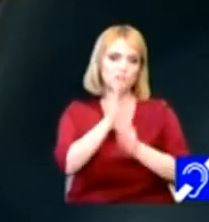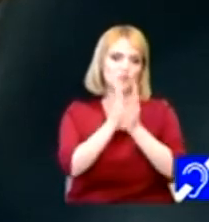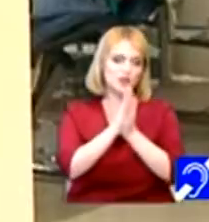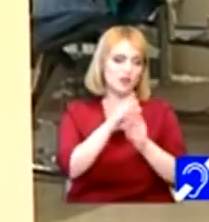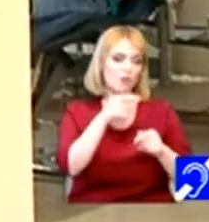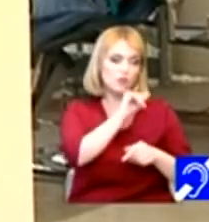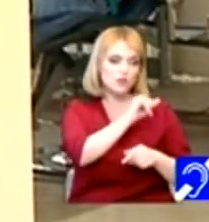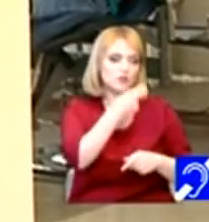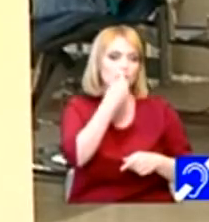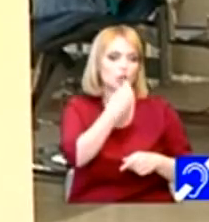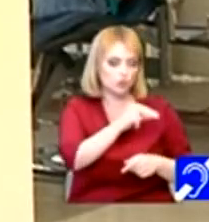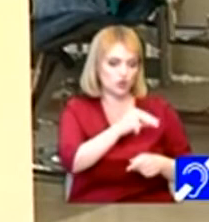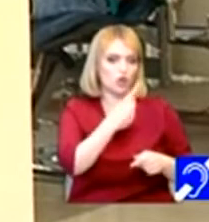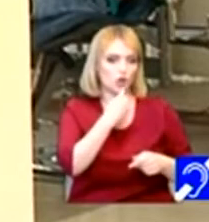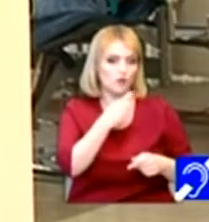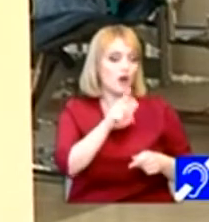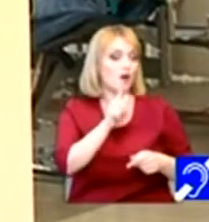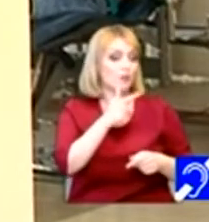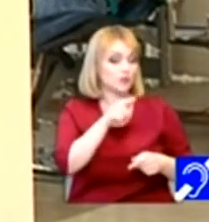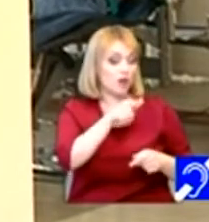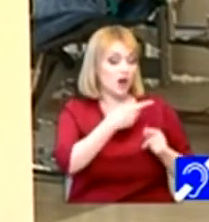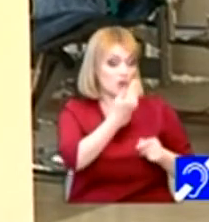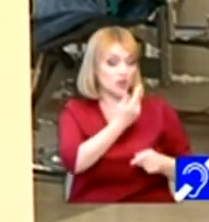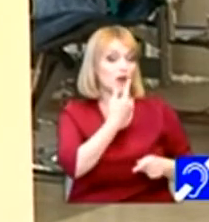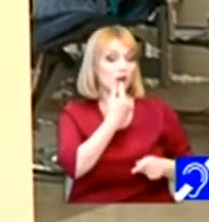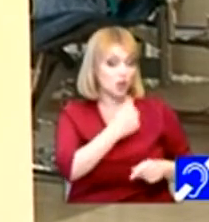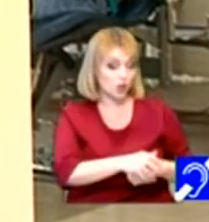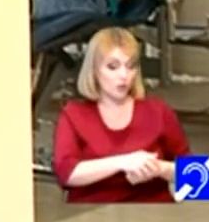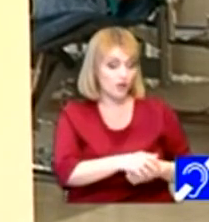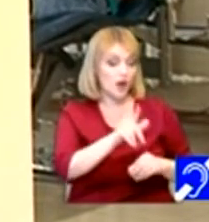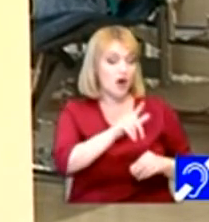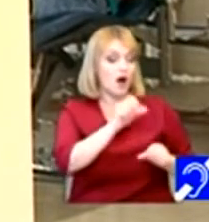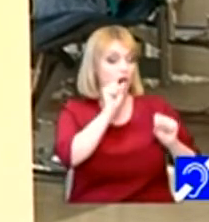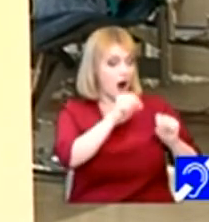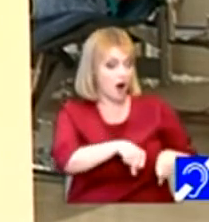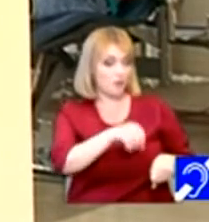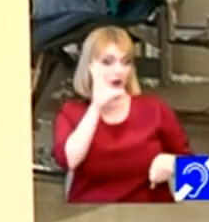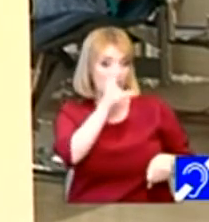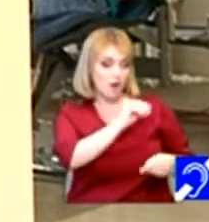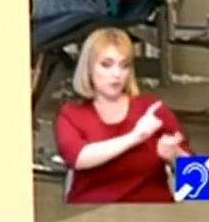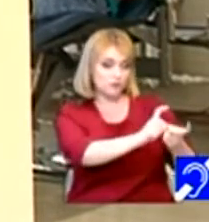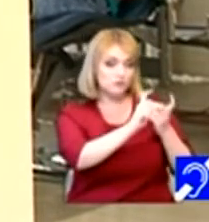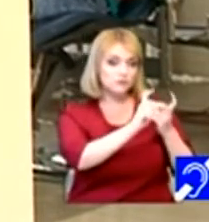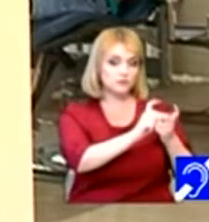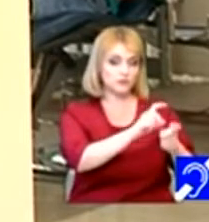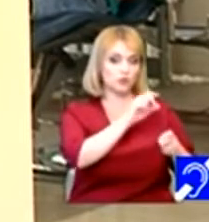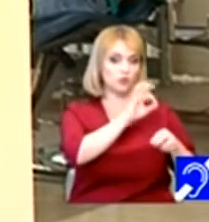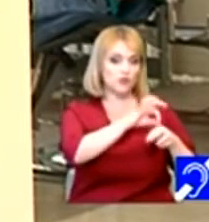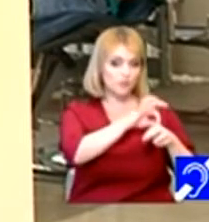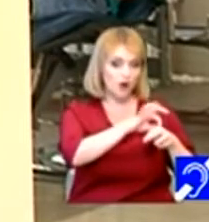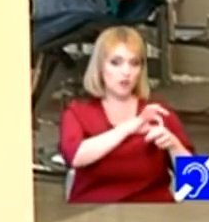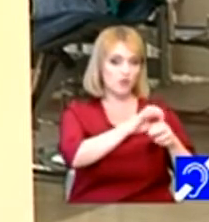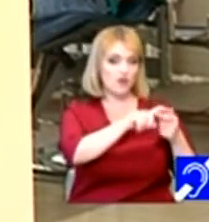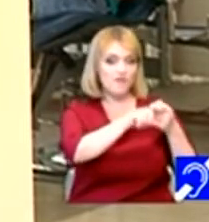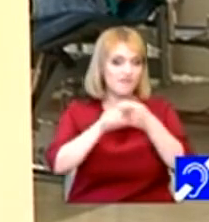către toți cetățenii, cei care au suportat, s-au însănătoșit, către toți bărbații care au o vârstă cuprinsă între